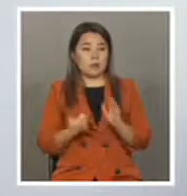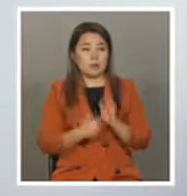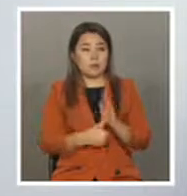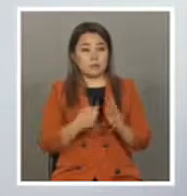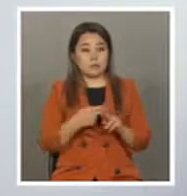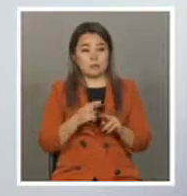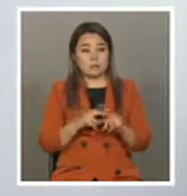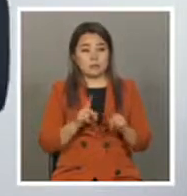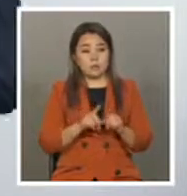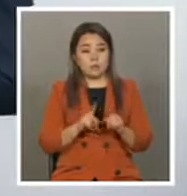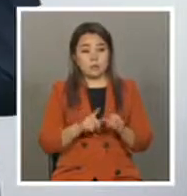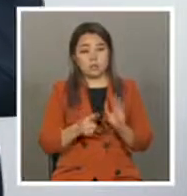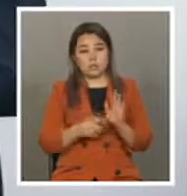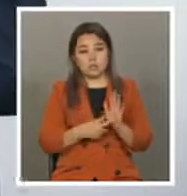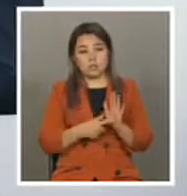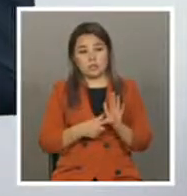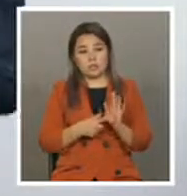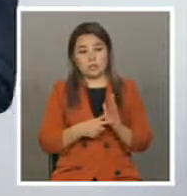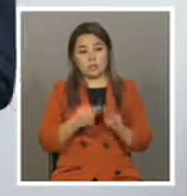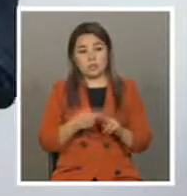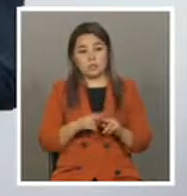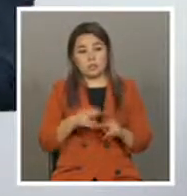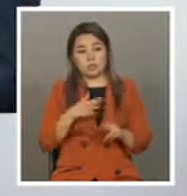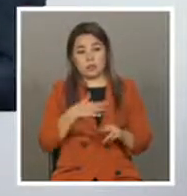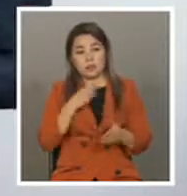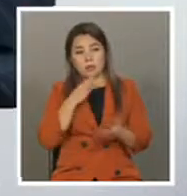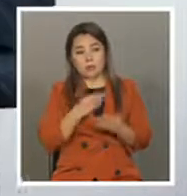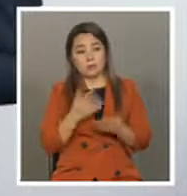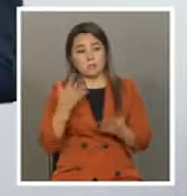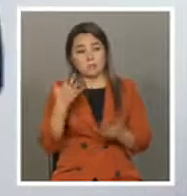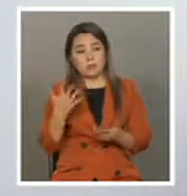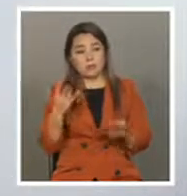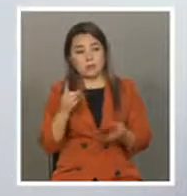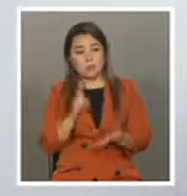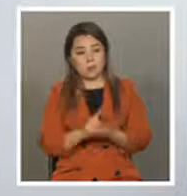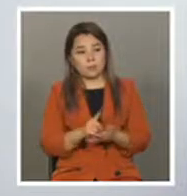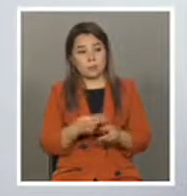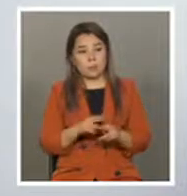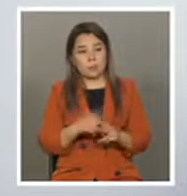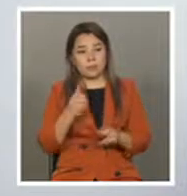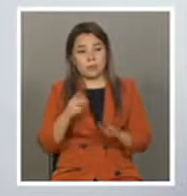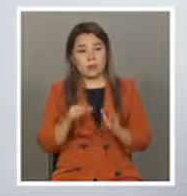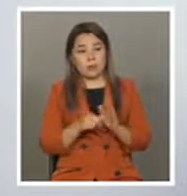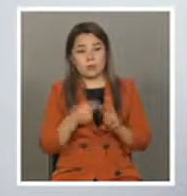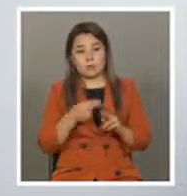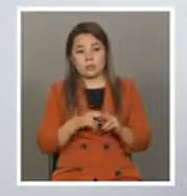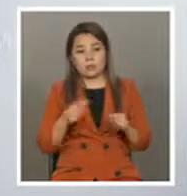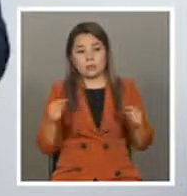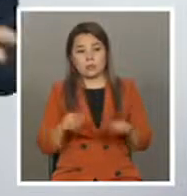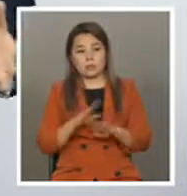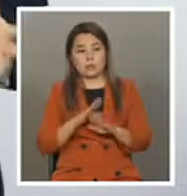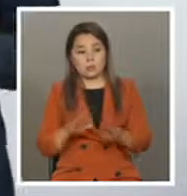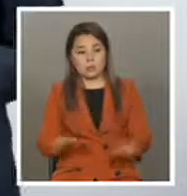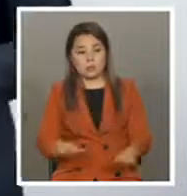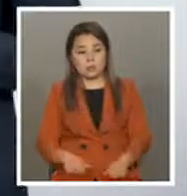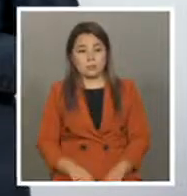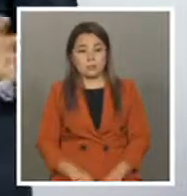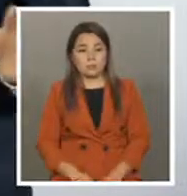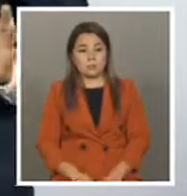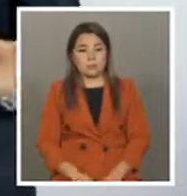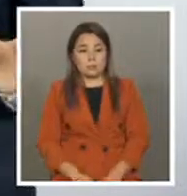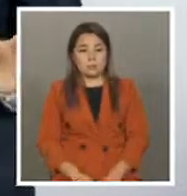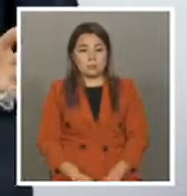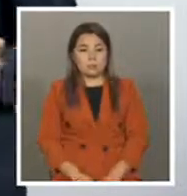x1 қосып x2, 7 шығады, ал бізде 5 шығу керек. Демек, 1 және 6 сандары бұл келтірілген квадратный үйдің түбірлері